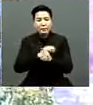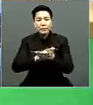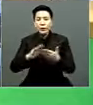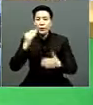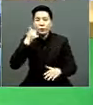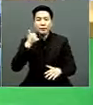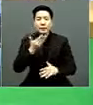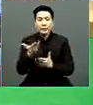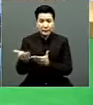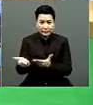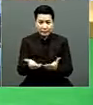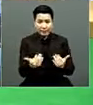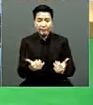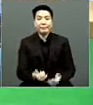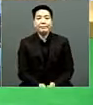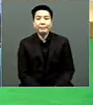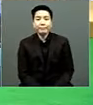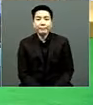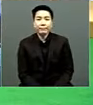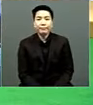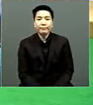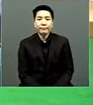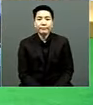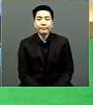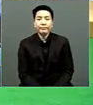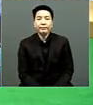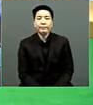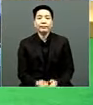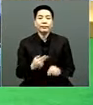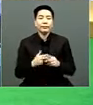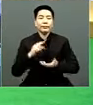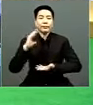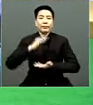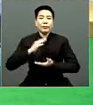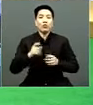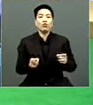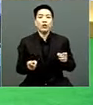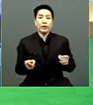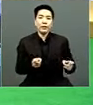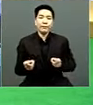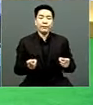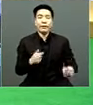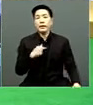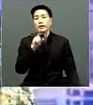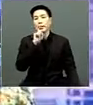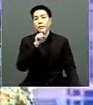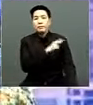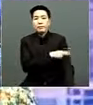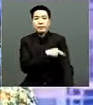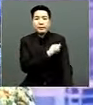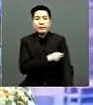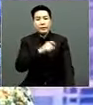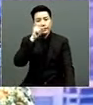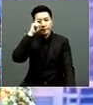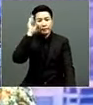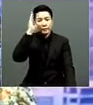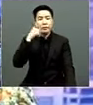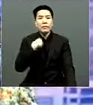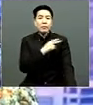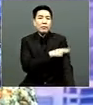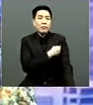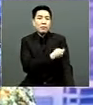กๆครั้งอาเรียนเชิญค่ะ สุภางศิริเดชจากหนังสือพิมพ์ผู้จัดการนะคะถามคุณหมอนิดนึงค่ะเมื่อกี้นี้ดูเหมือนว่าคุณหมอยังไม่